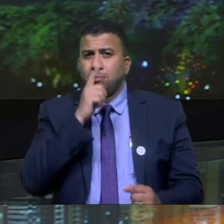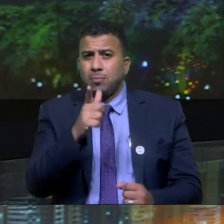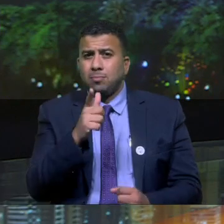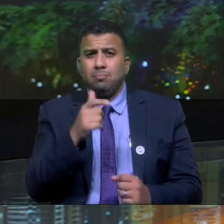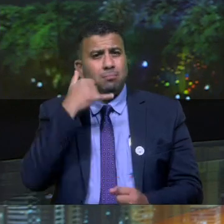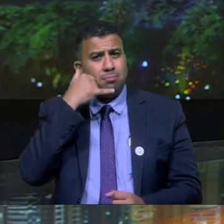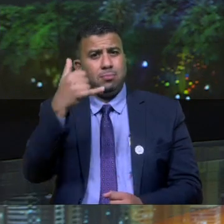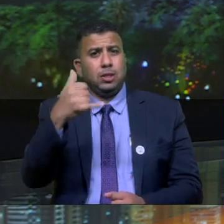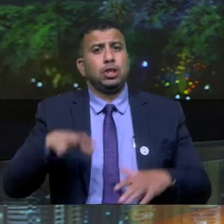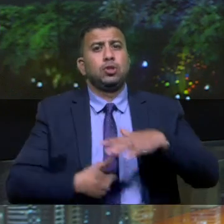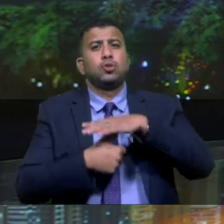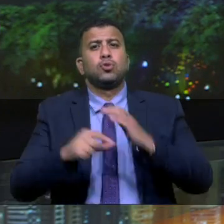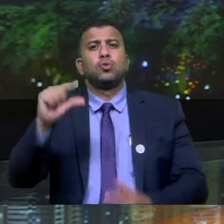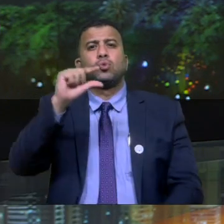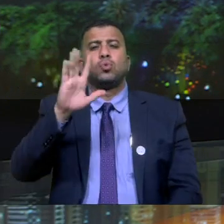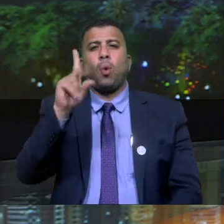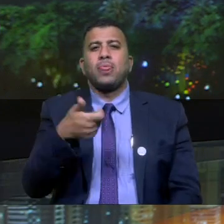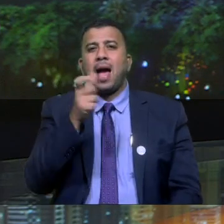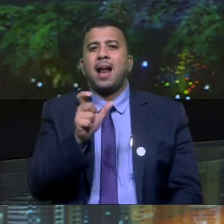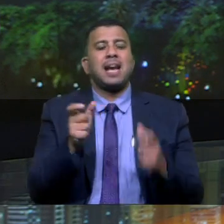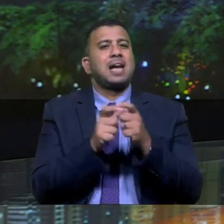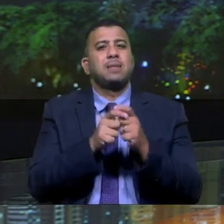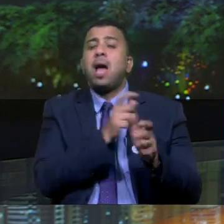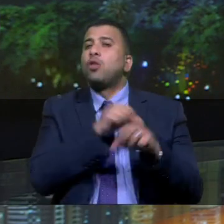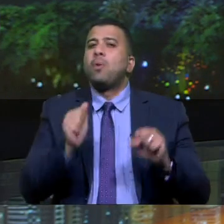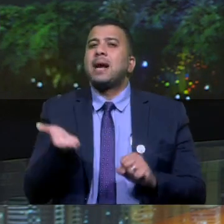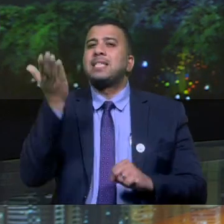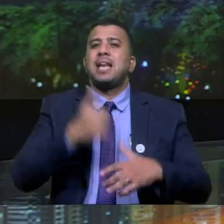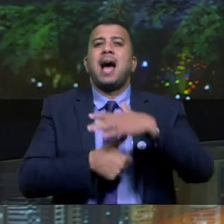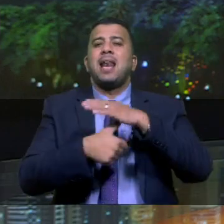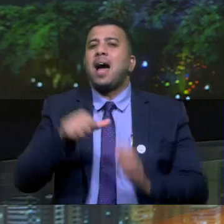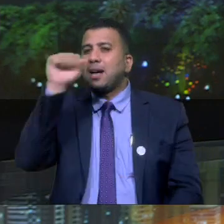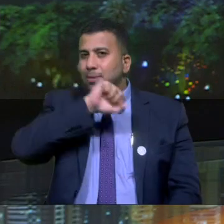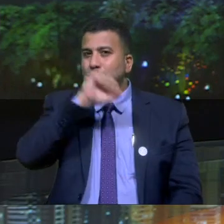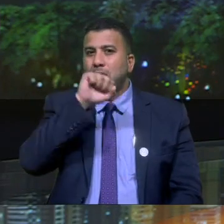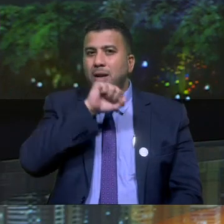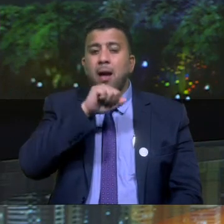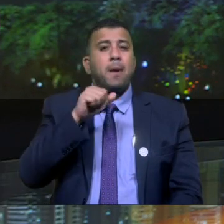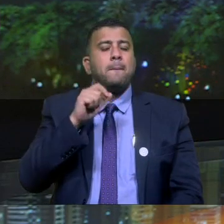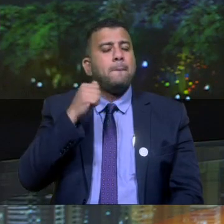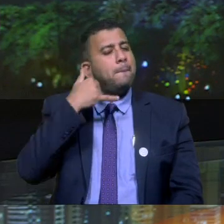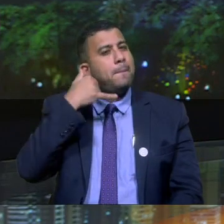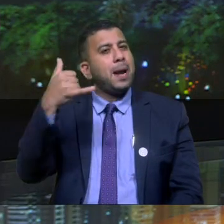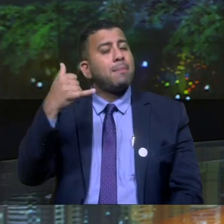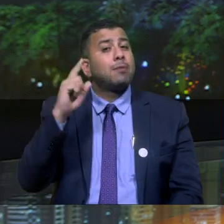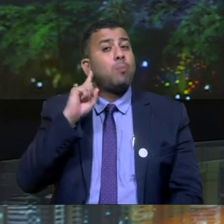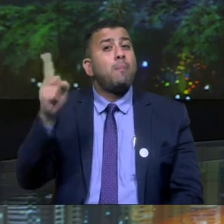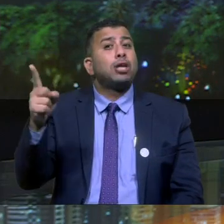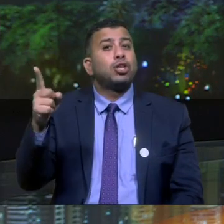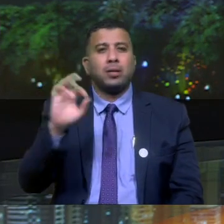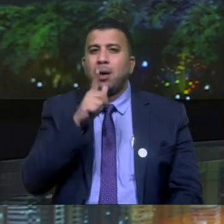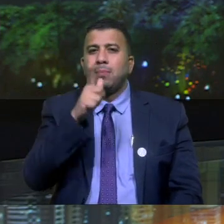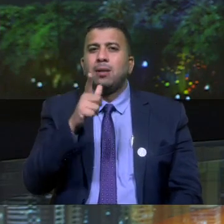خلال مداخلة لصاحب السمو الشيخ الدكتور سلطان بن محمد القاسمي عضو المجلس الأعلى حاكم الشارقة في برنامج الخط